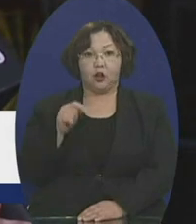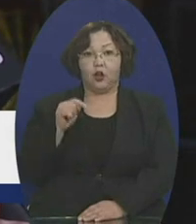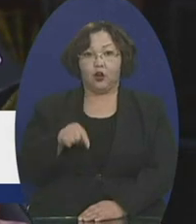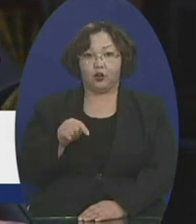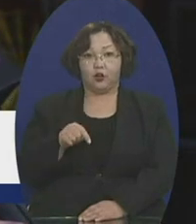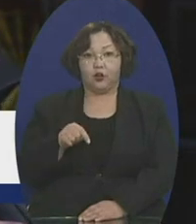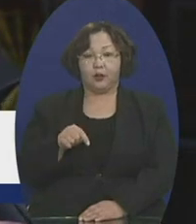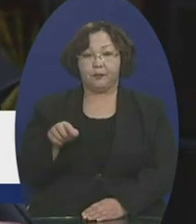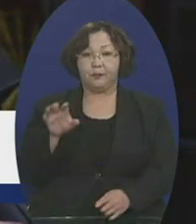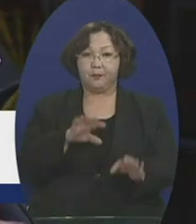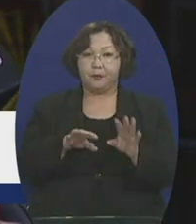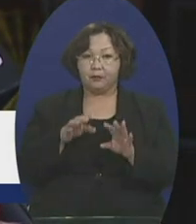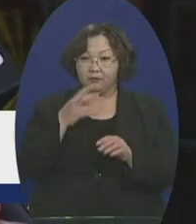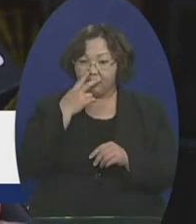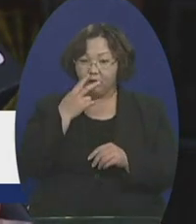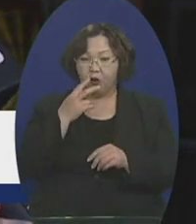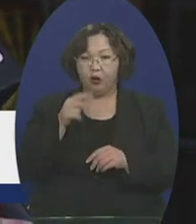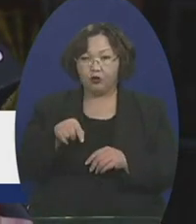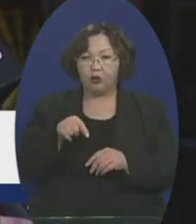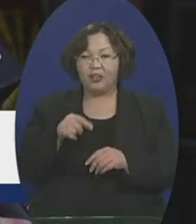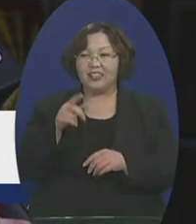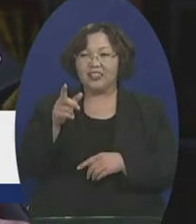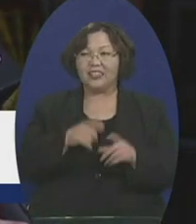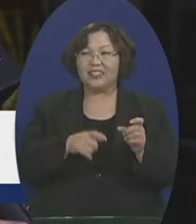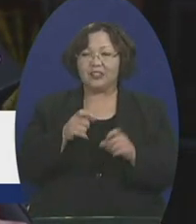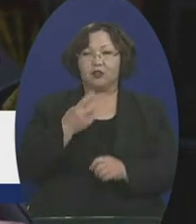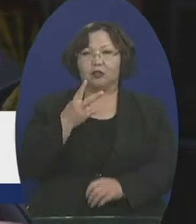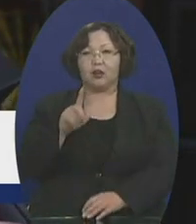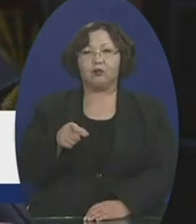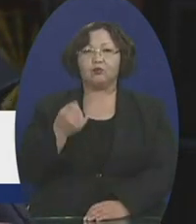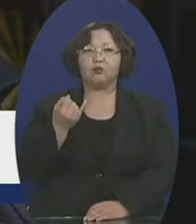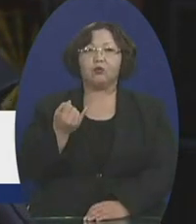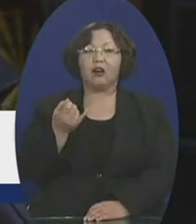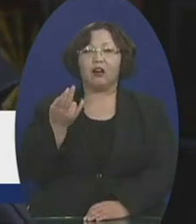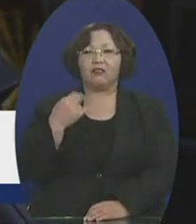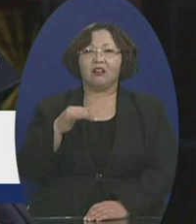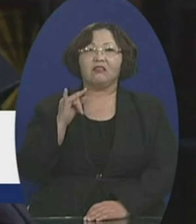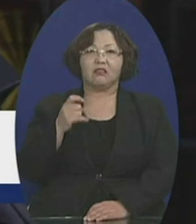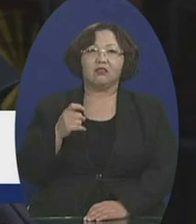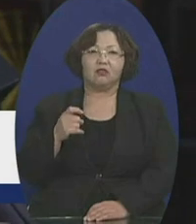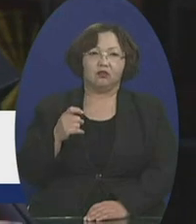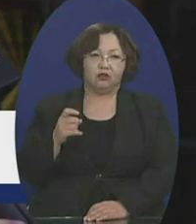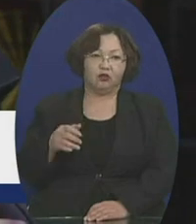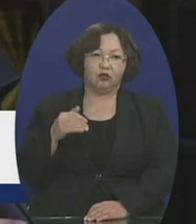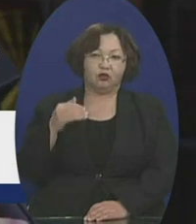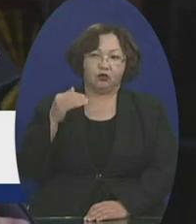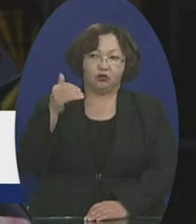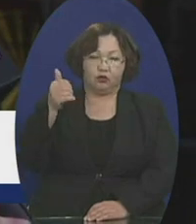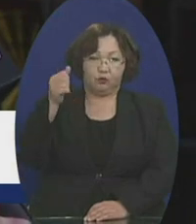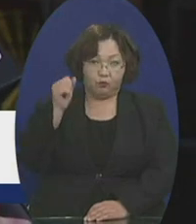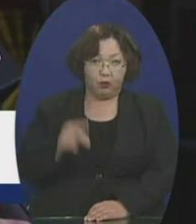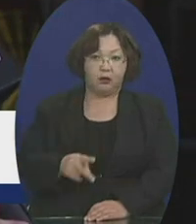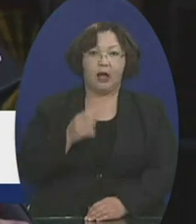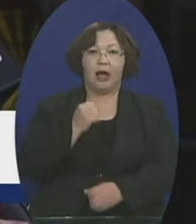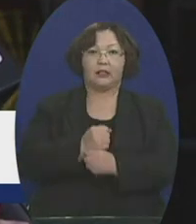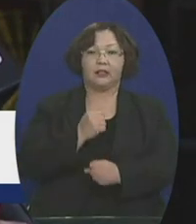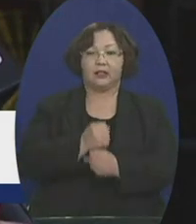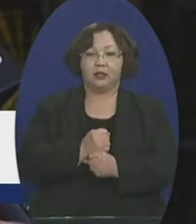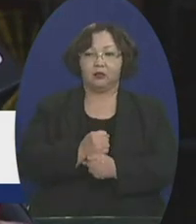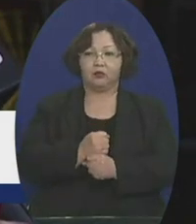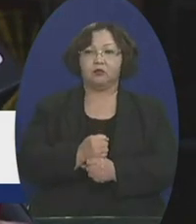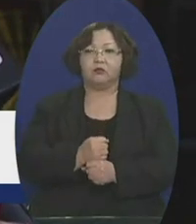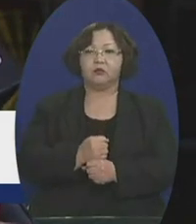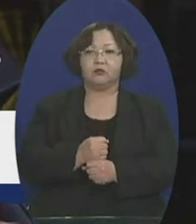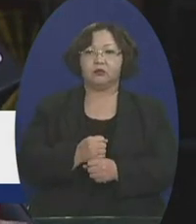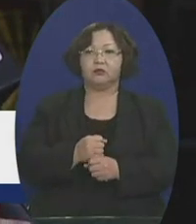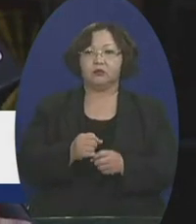төвшнөөс 2. эдийн засаг манаг 2.6 дахин өсчихөж одоо бид нар бол ажил хүчний дотооддоо тогтоож